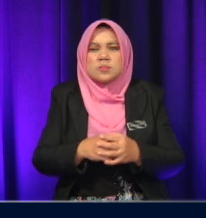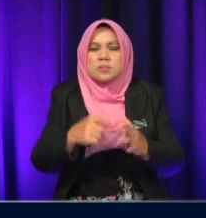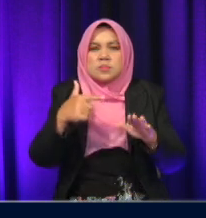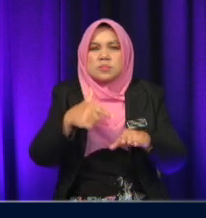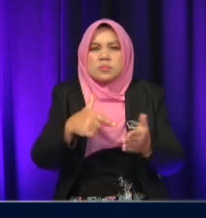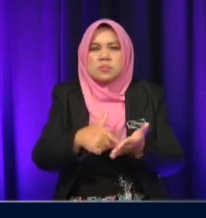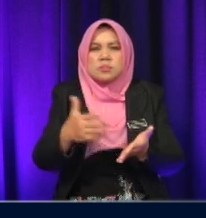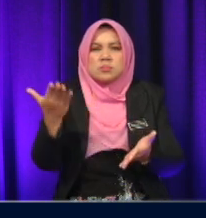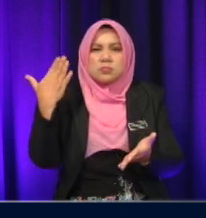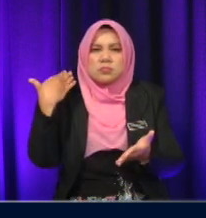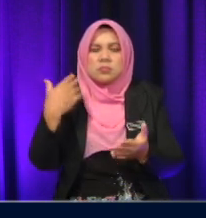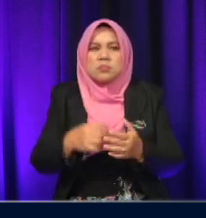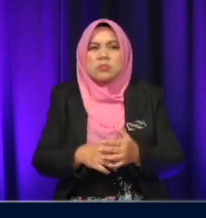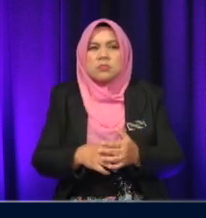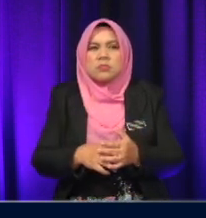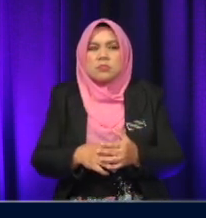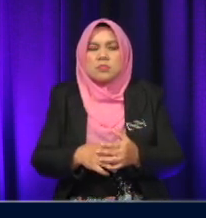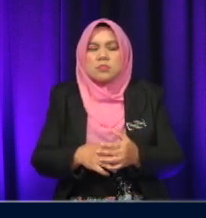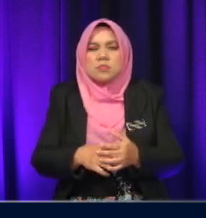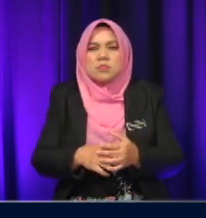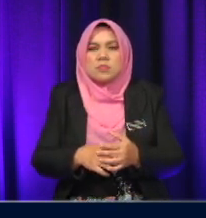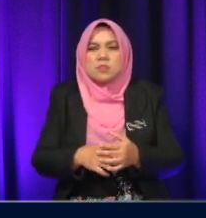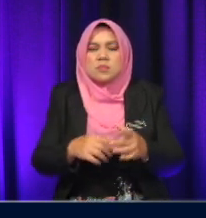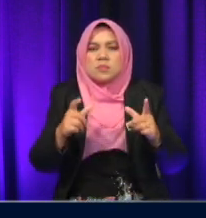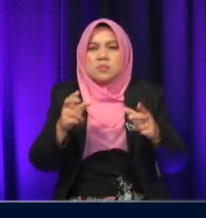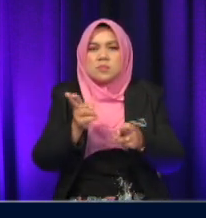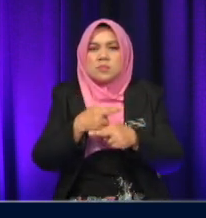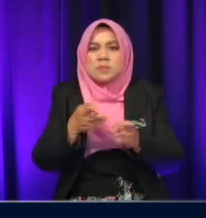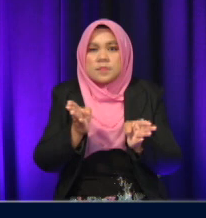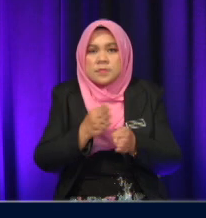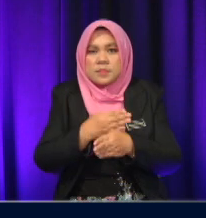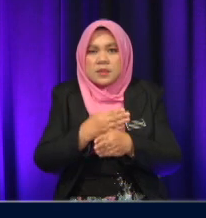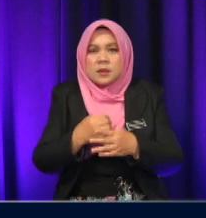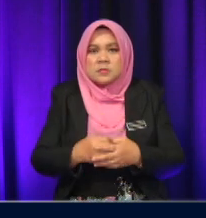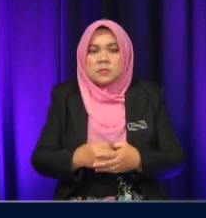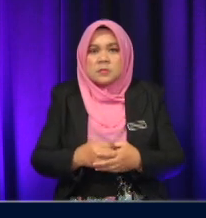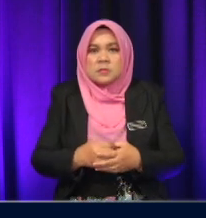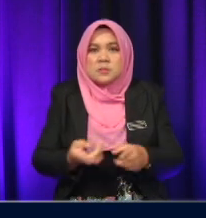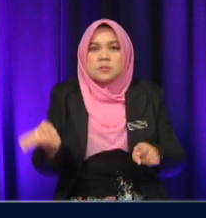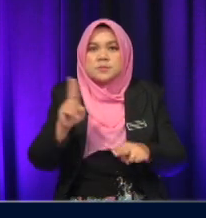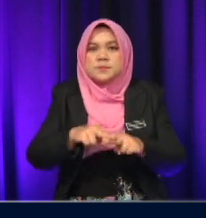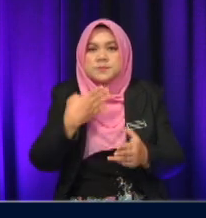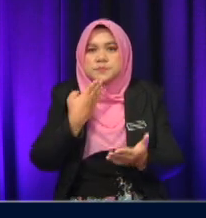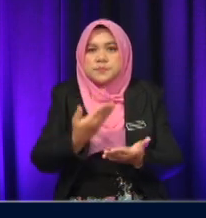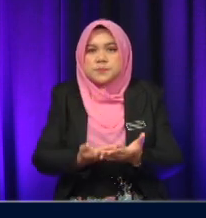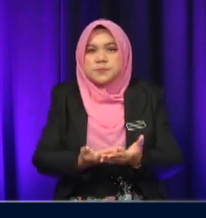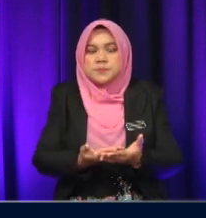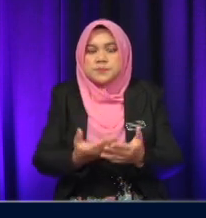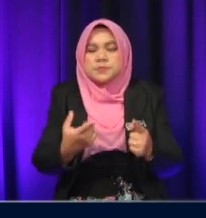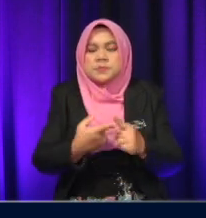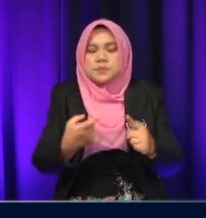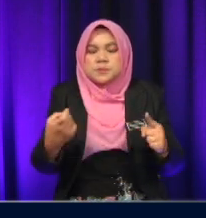dia kan. Jadi kalau di sini ni reka bentuknya mungkin kita boleh tambah baik kan dari segi